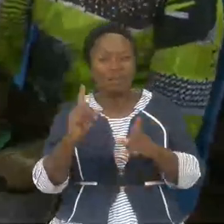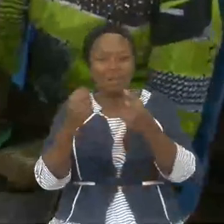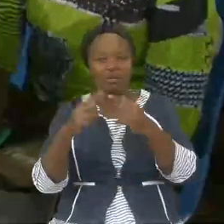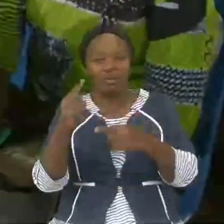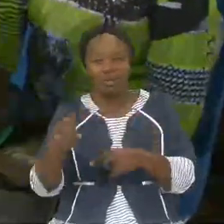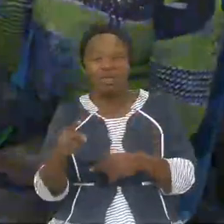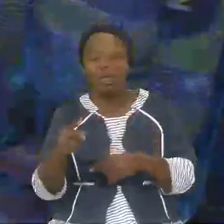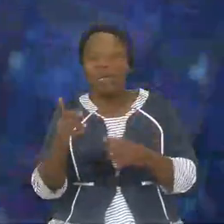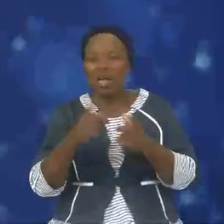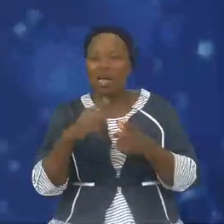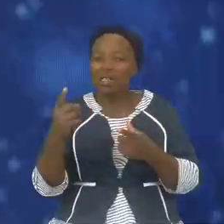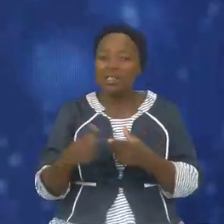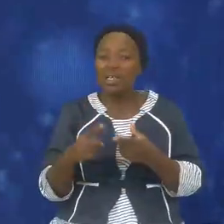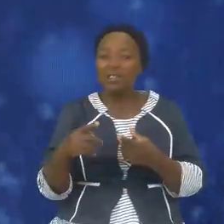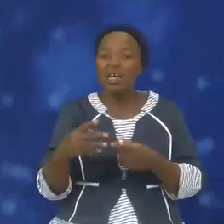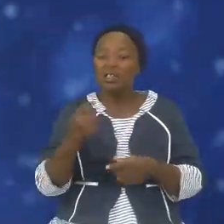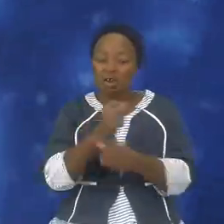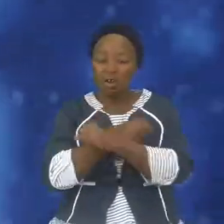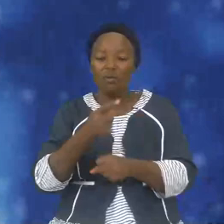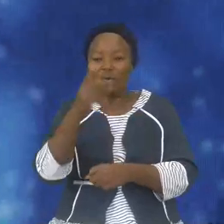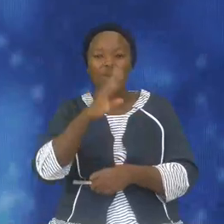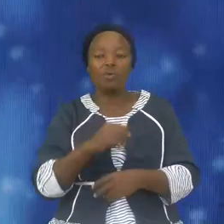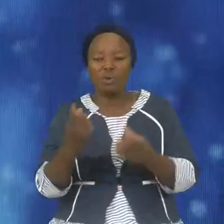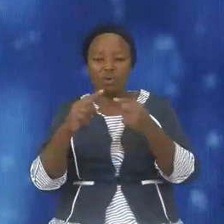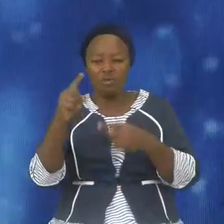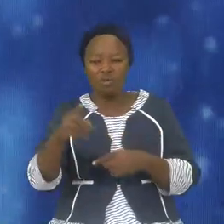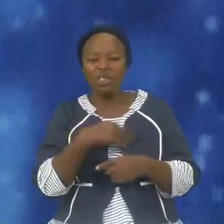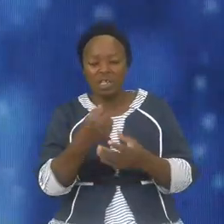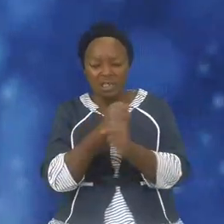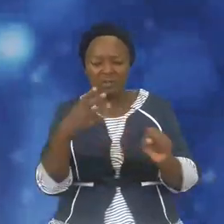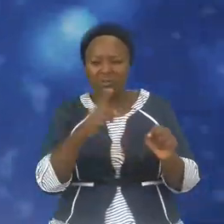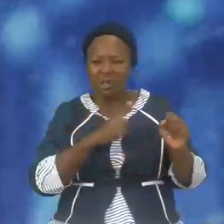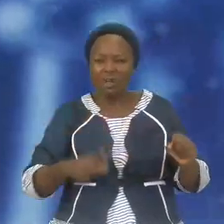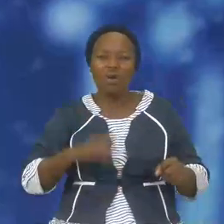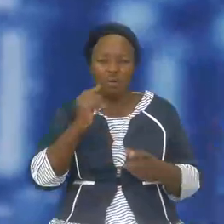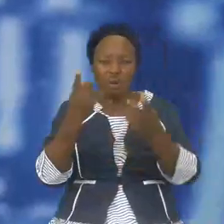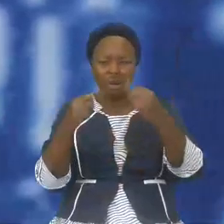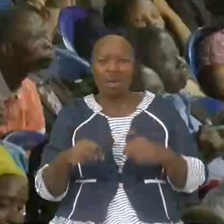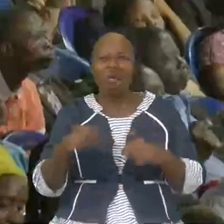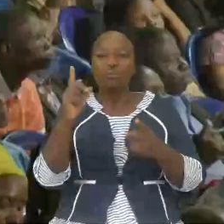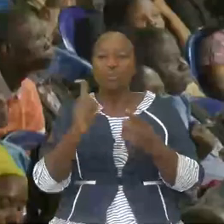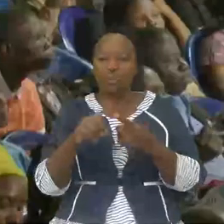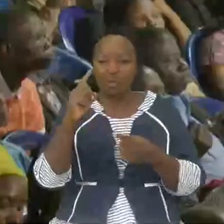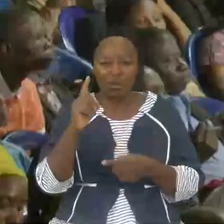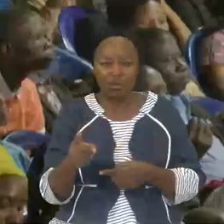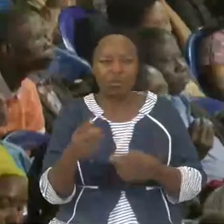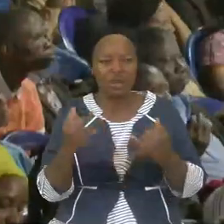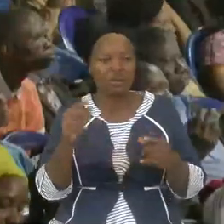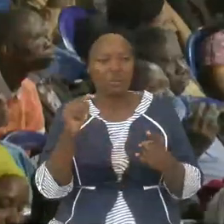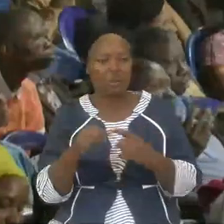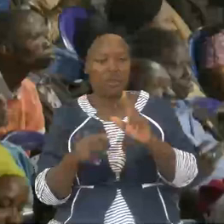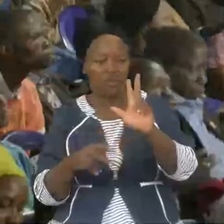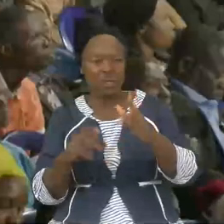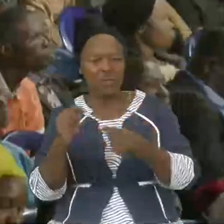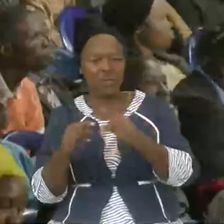viendra à toi. La justification du Seigneur viendra à toi. Le salut du Seigneur viendra à toi. Je viens